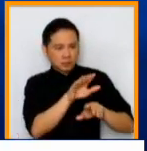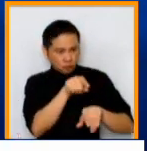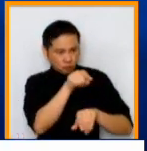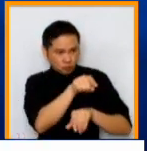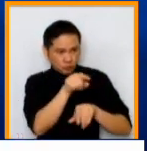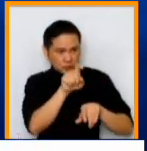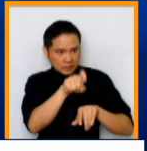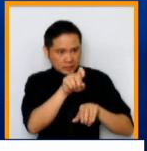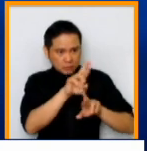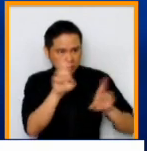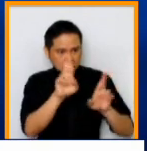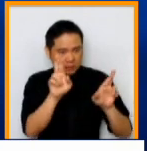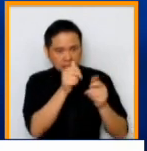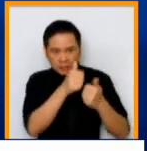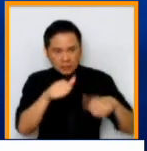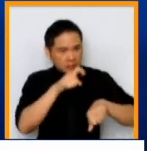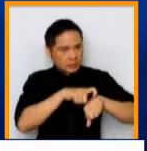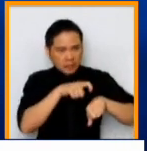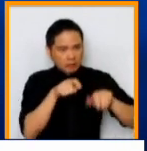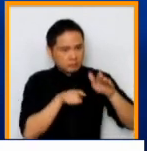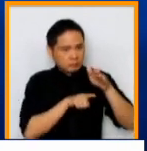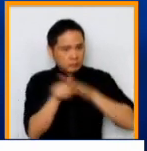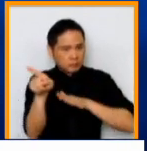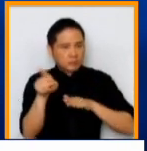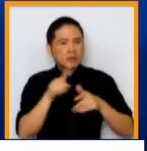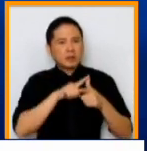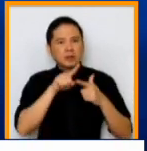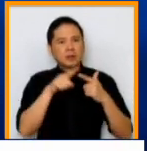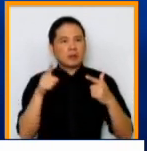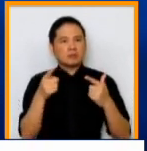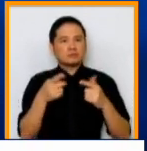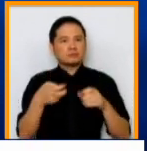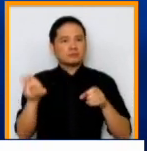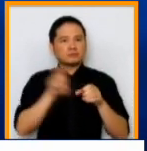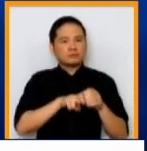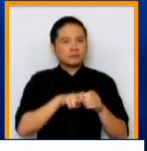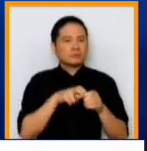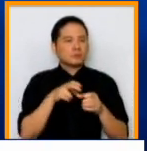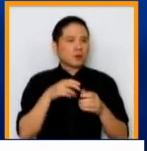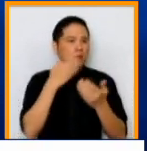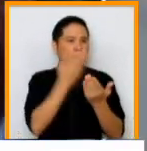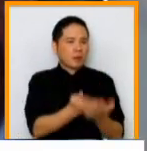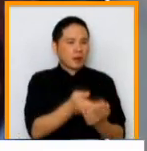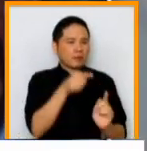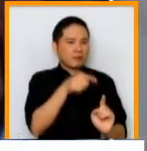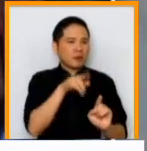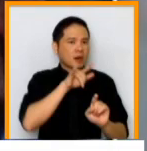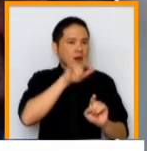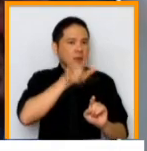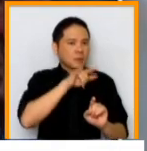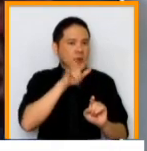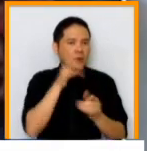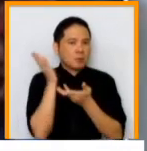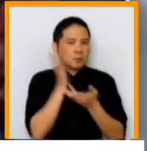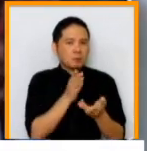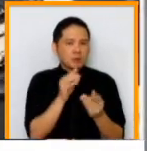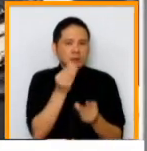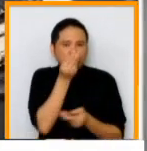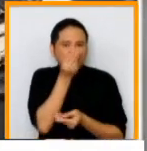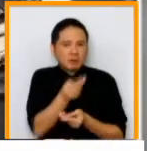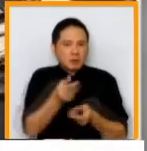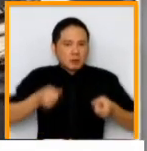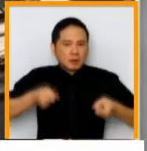anumang oras at bumiyahe papuntang airport, dala ang kakaunting bagahe. Ito ang unang balita,